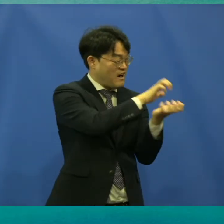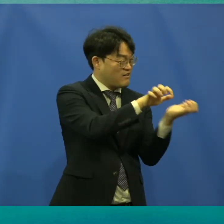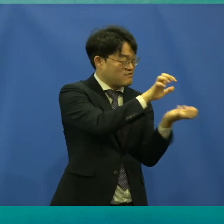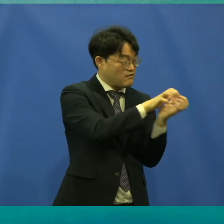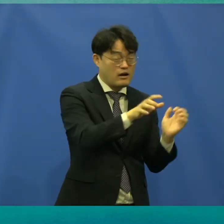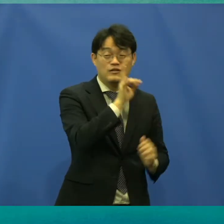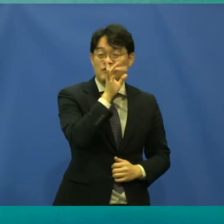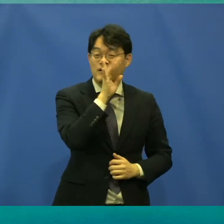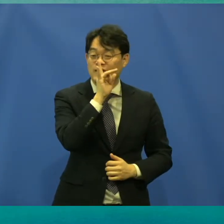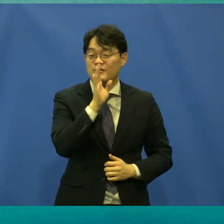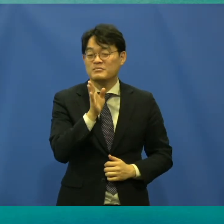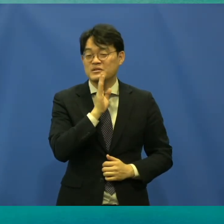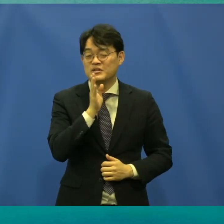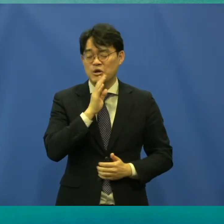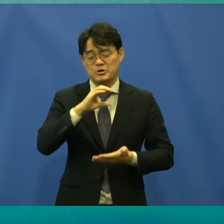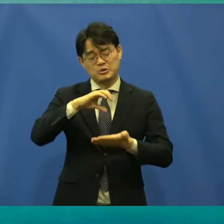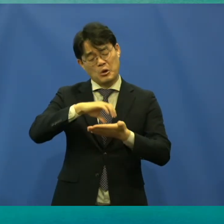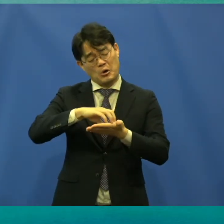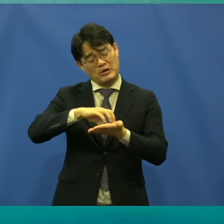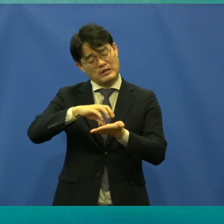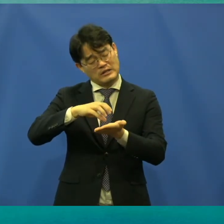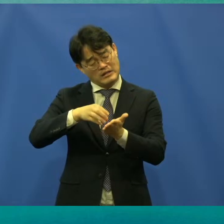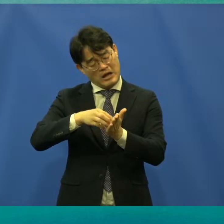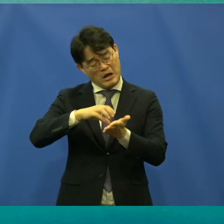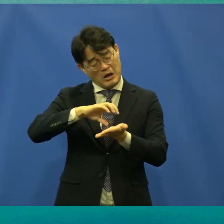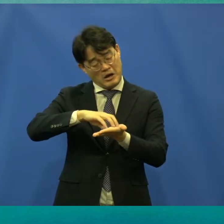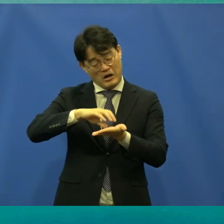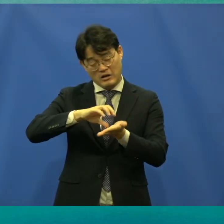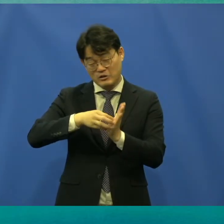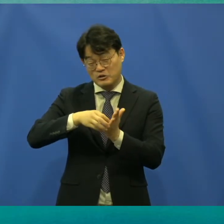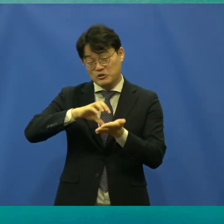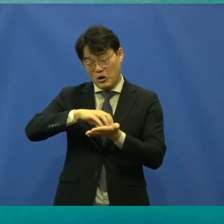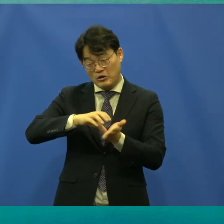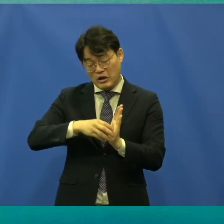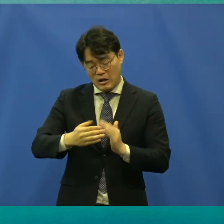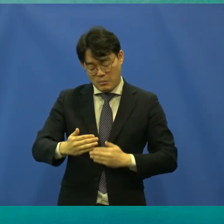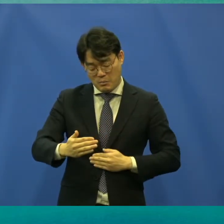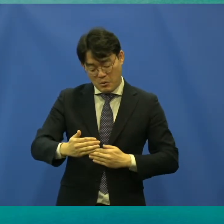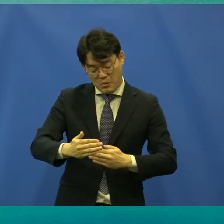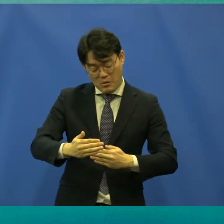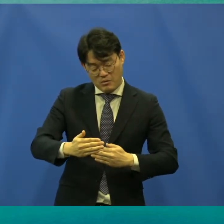여러분, 하나님은 이미 준비해 놓으셨어요. 예비해 놓으셨다.